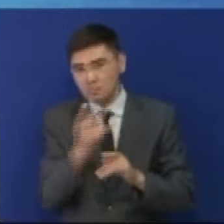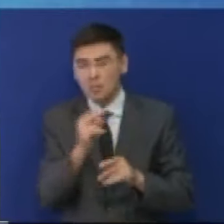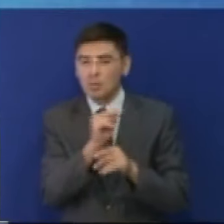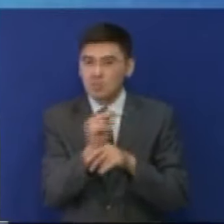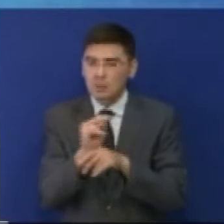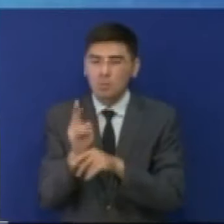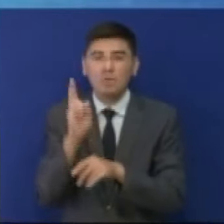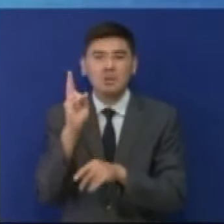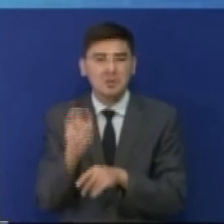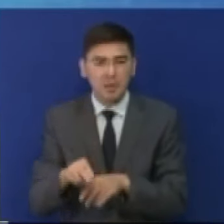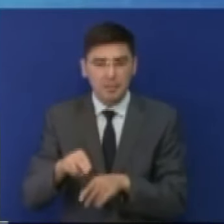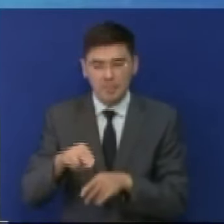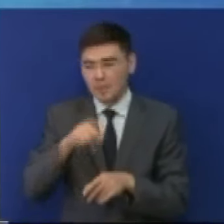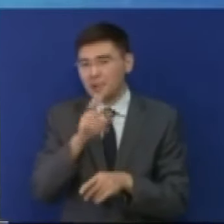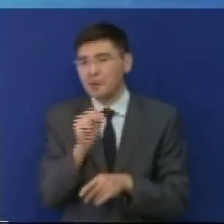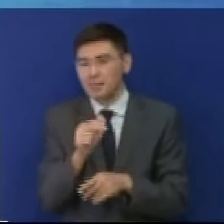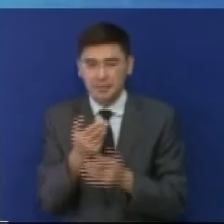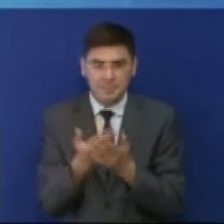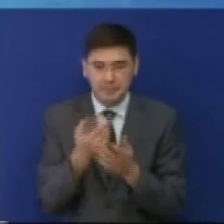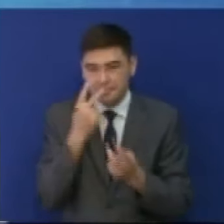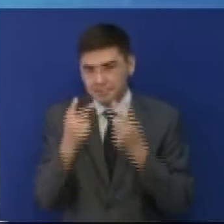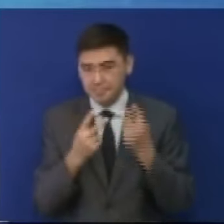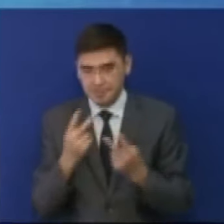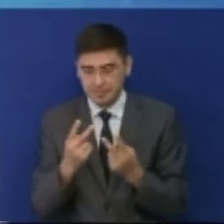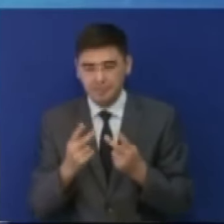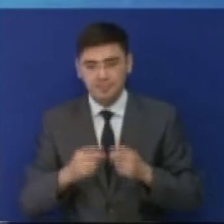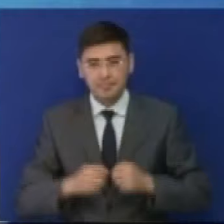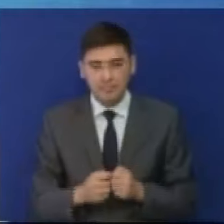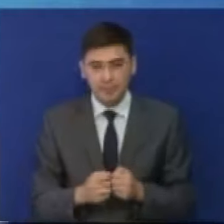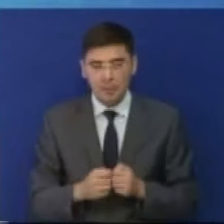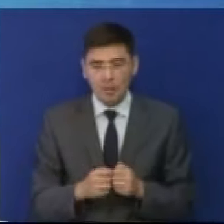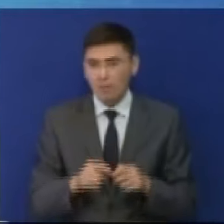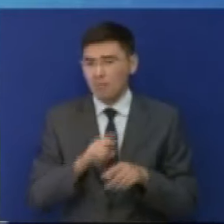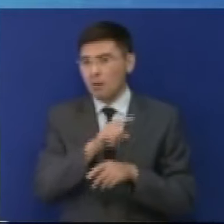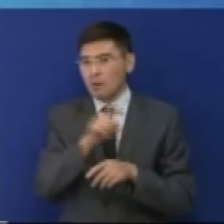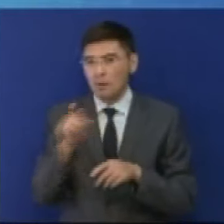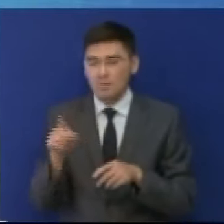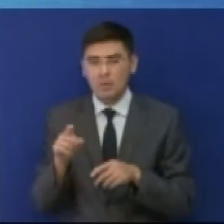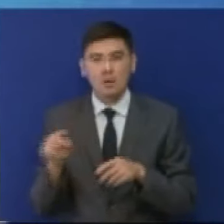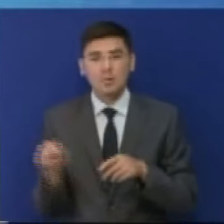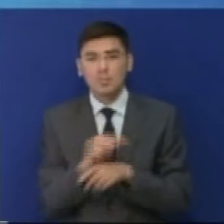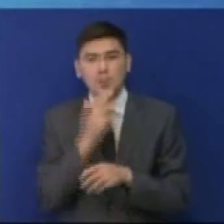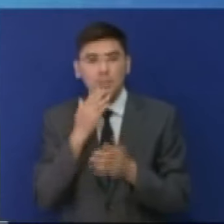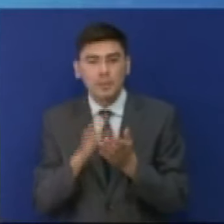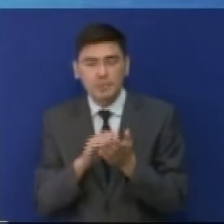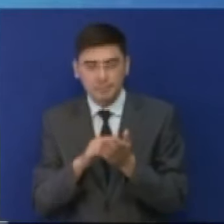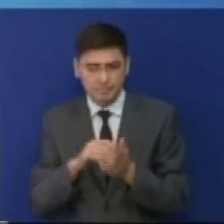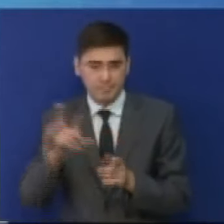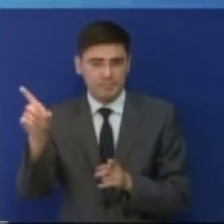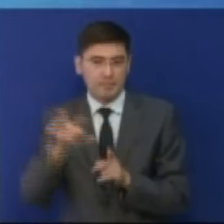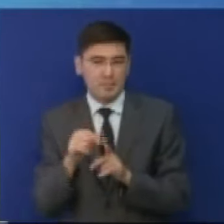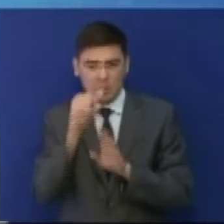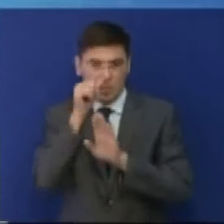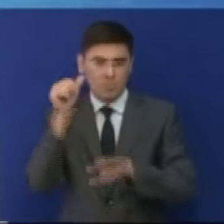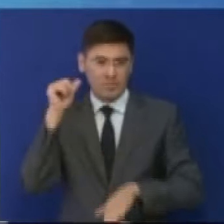ходом капитального ремонта, осуществление которого, к слову, стало возможно благодаря в том числе и их вмешательству. Теперь они намерены решить для